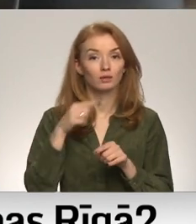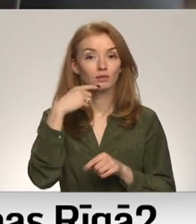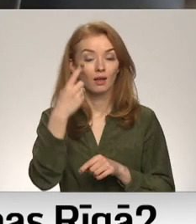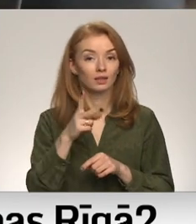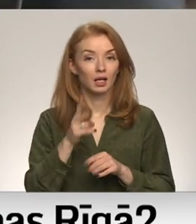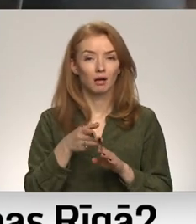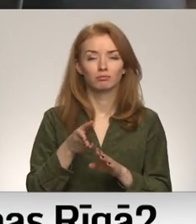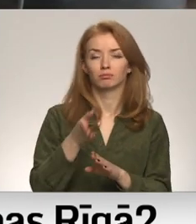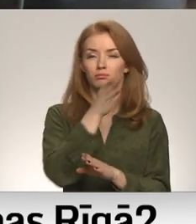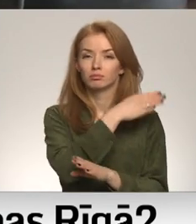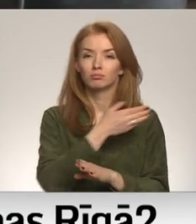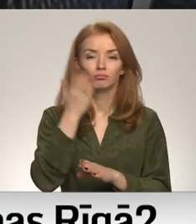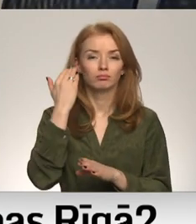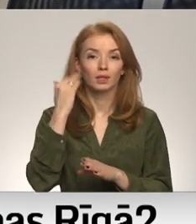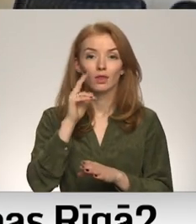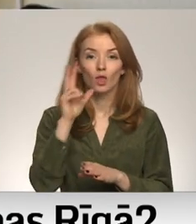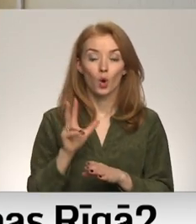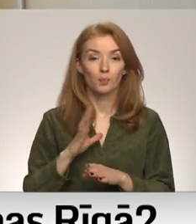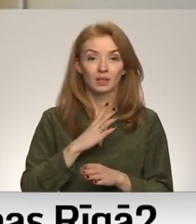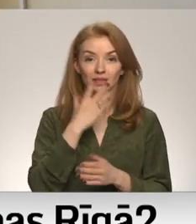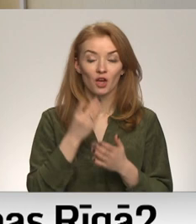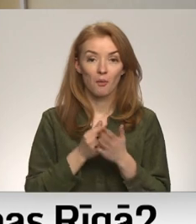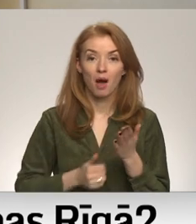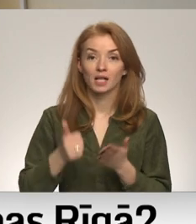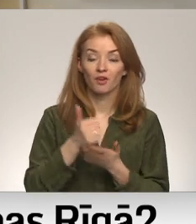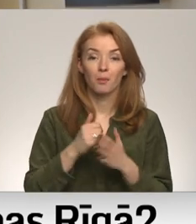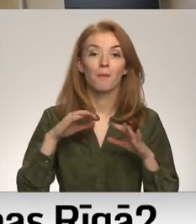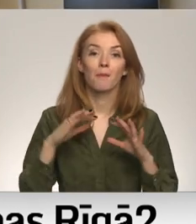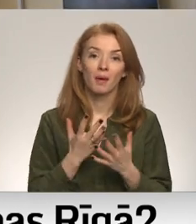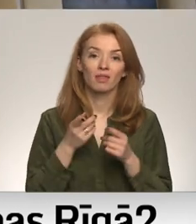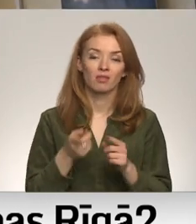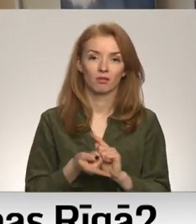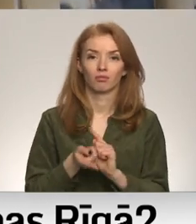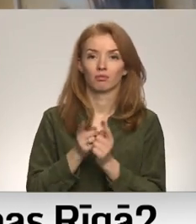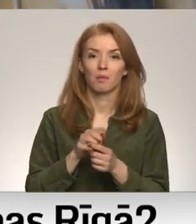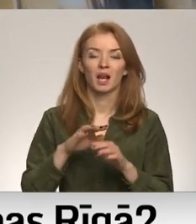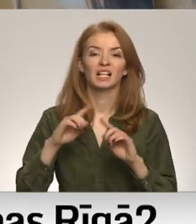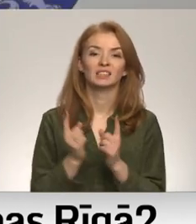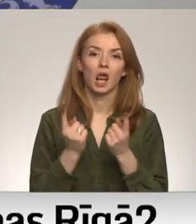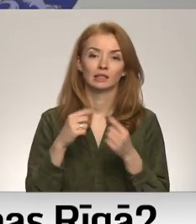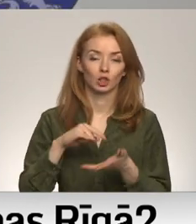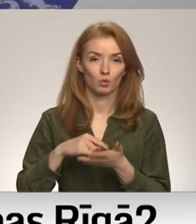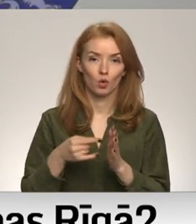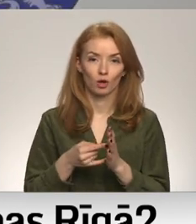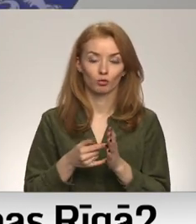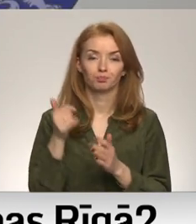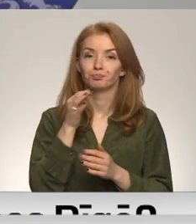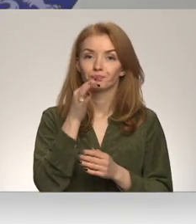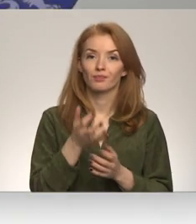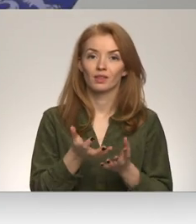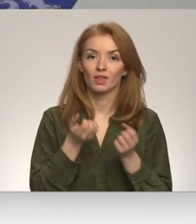pirms krietna laika Daugavpilī bija sava pārstāvniecība, bet tas izvērtās par īslaicīgu projektu. Ņemot vērā arī